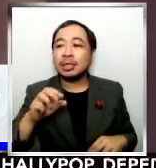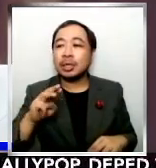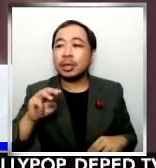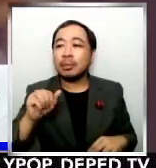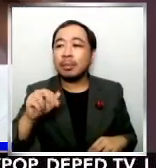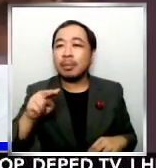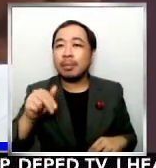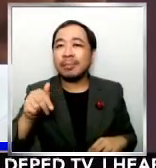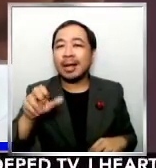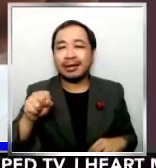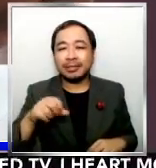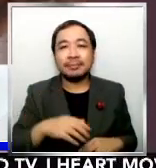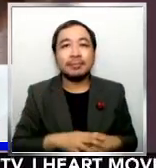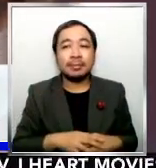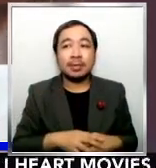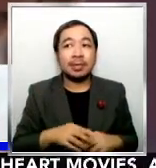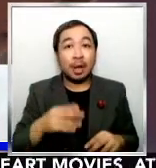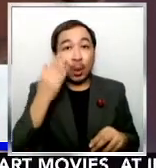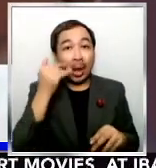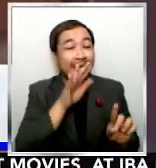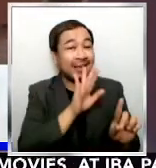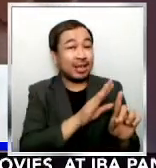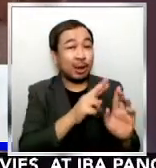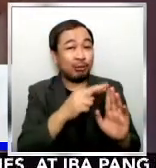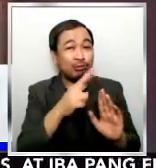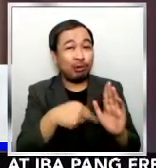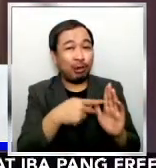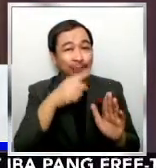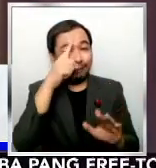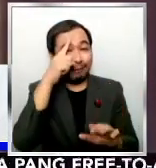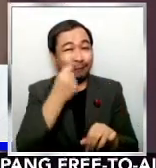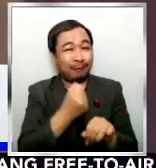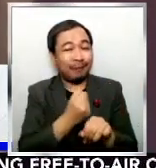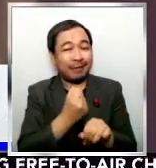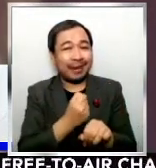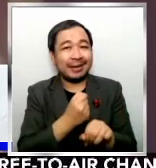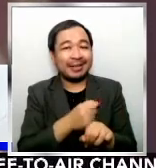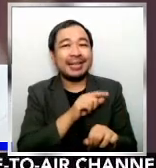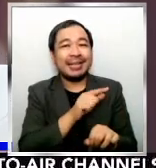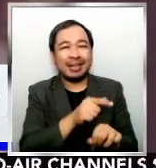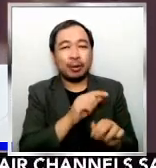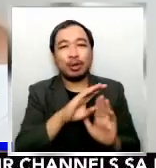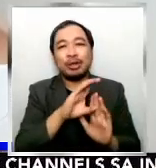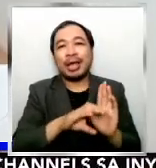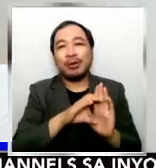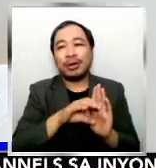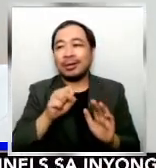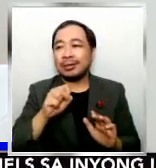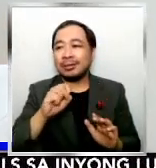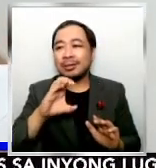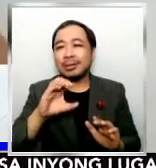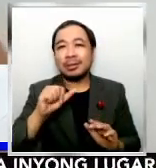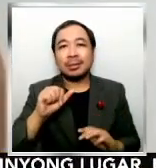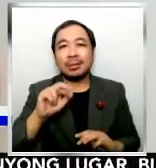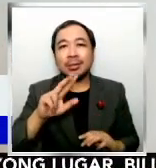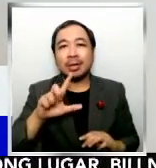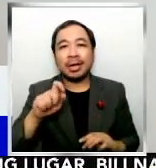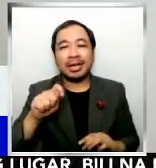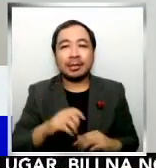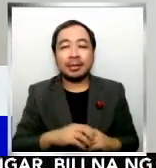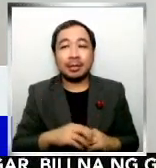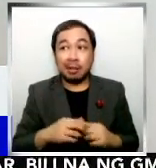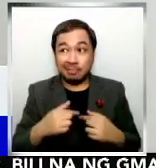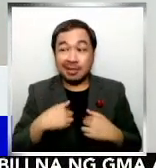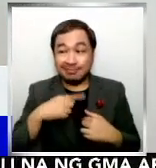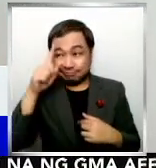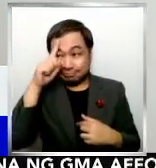Pasaway at ambisyosa kasi ang karakter niyang si Scarlett. Hindi ako naiinis sa mga hate comments.